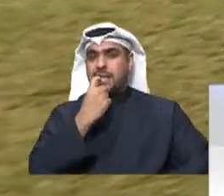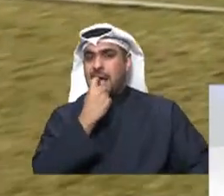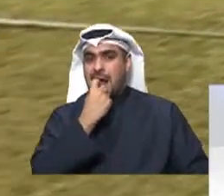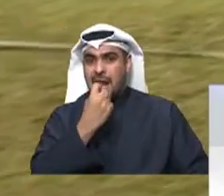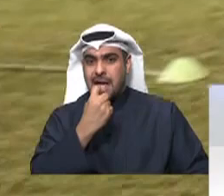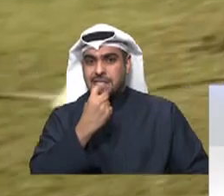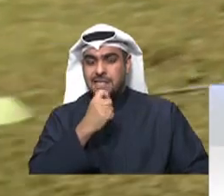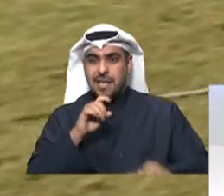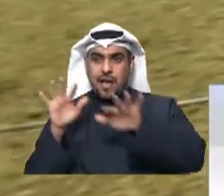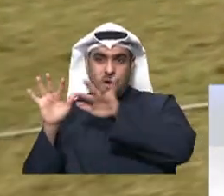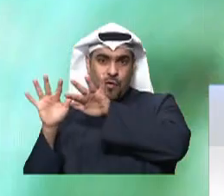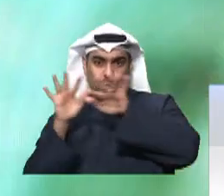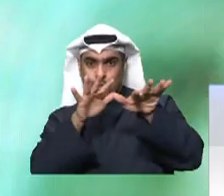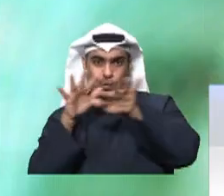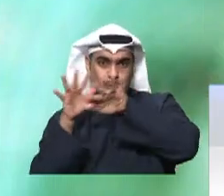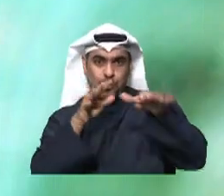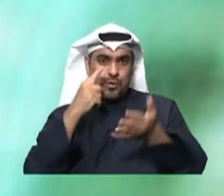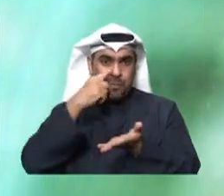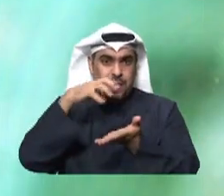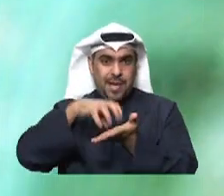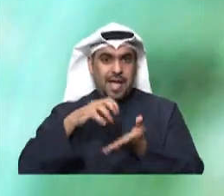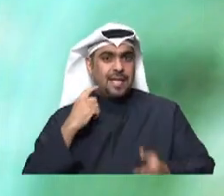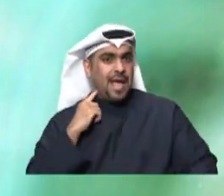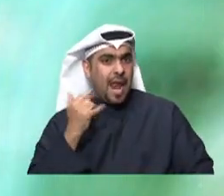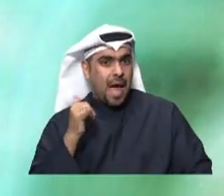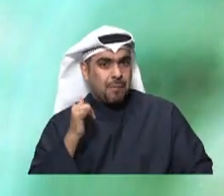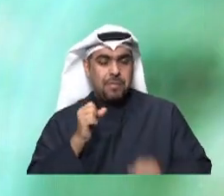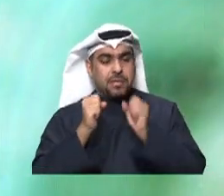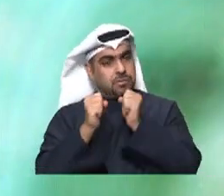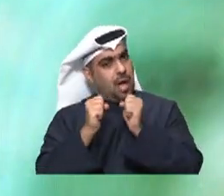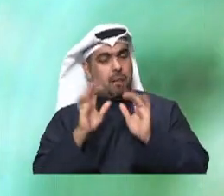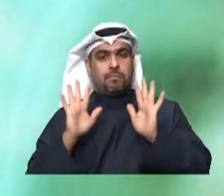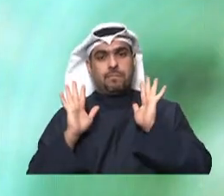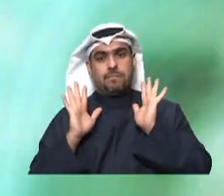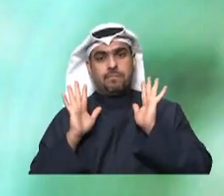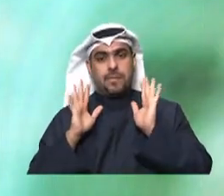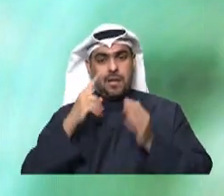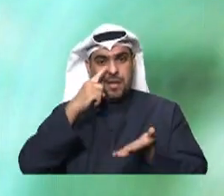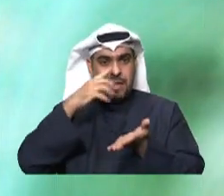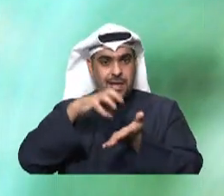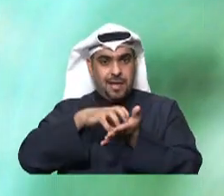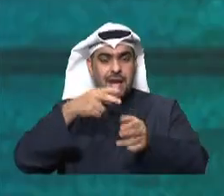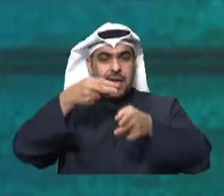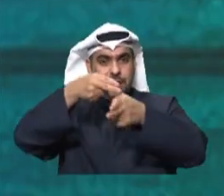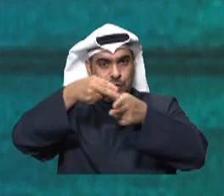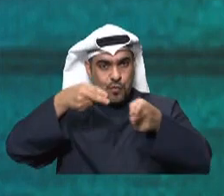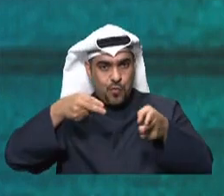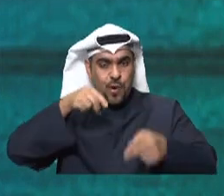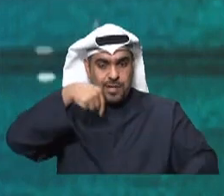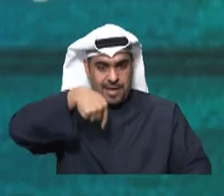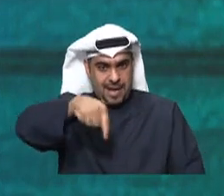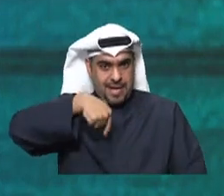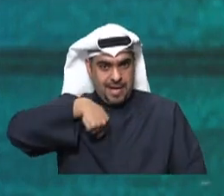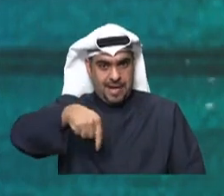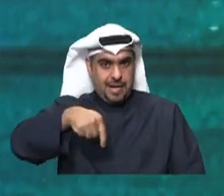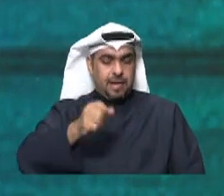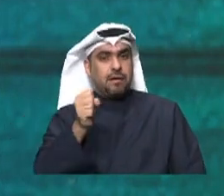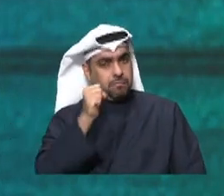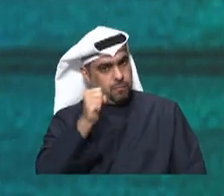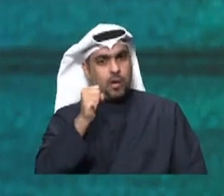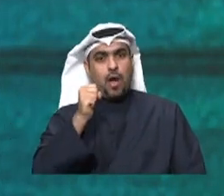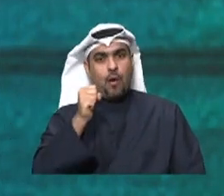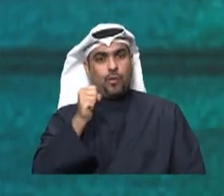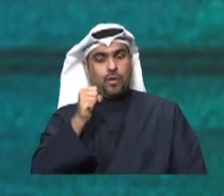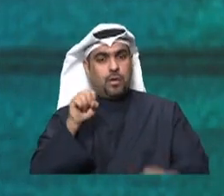اللقاء الواحد أو خروج المغلوب كما نقول يعني، فالأمور تكون في بعض الأحيان صعبة، لكن أتوقع نادي الكويت يمتلك يعني من الإمكانيات الفنية أنه ممكن يتخطى هذه